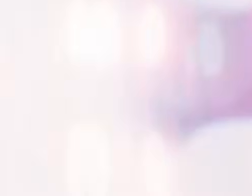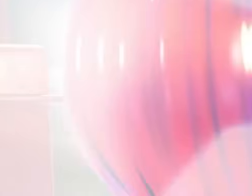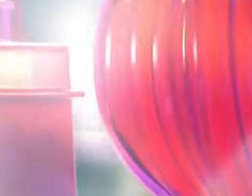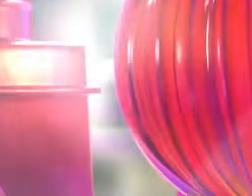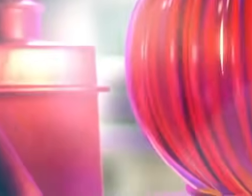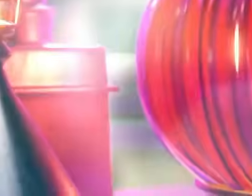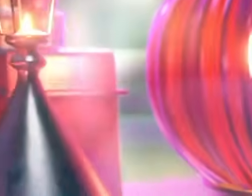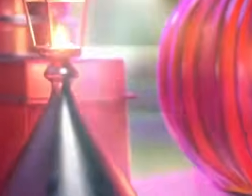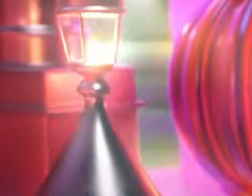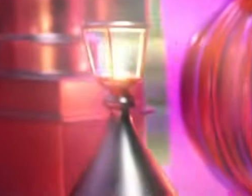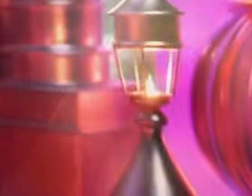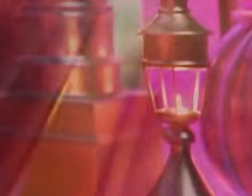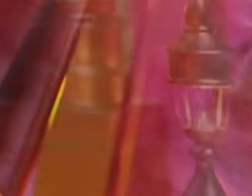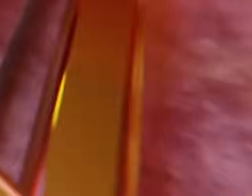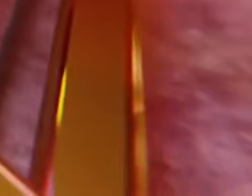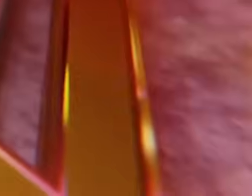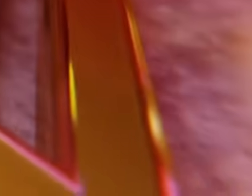هُجَّتَيْنِ